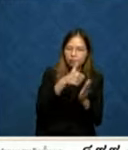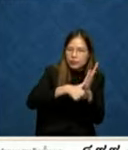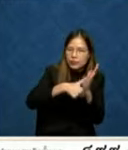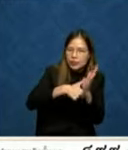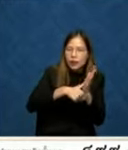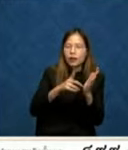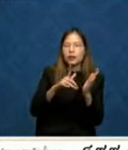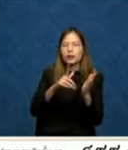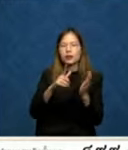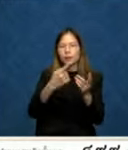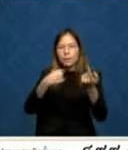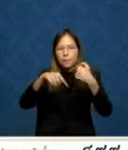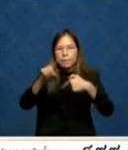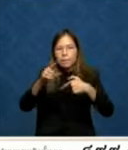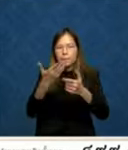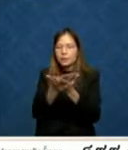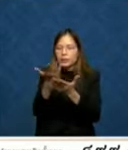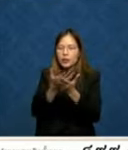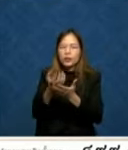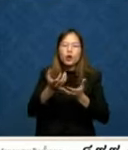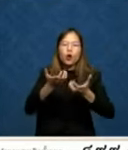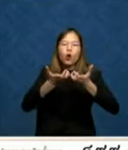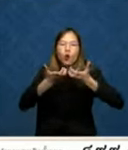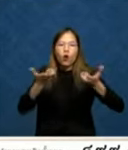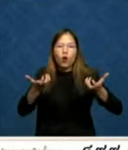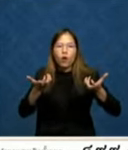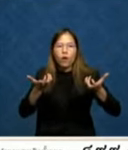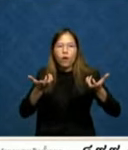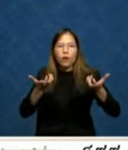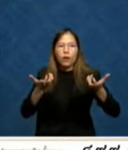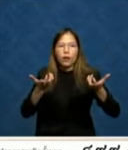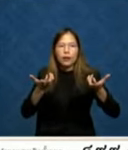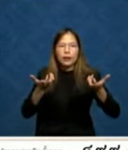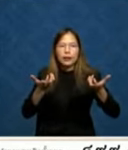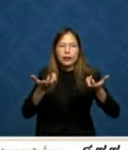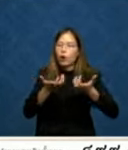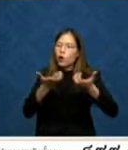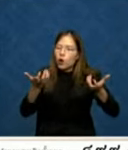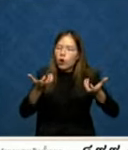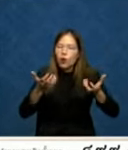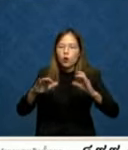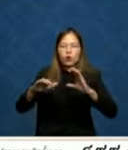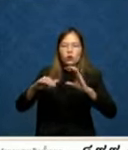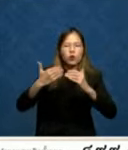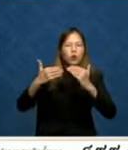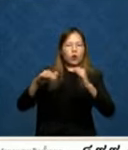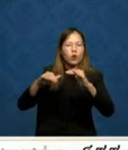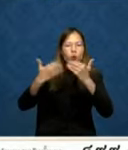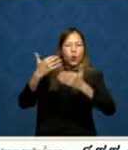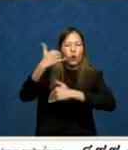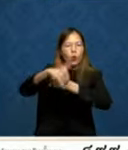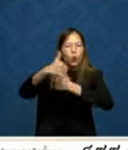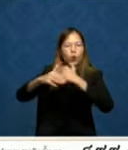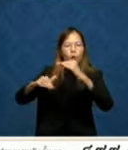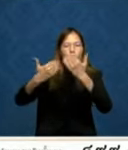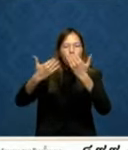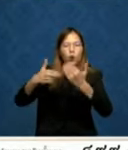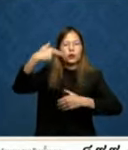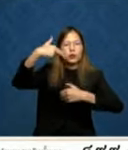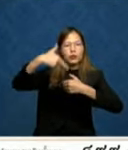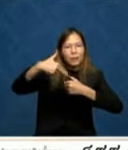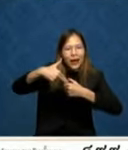ไปซื้อสินค้าซึ่งเป็นสินค้านำเข้าเป็นหลัก import content ไม่ว่าจะเป็นเรื่องของน้ำมัน